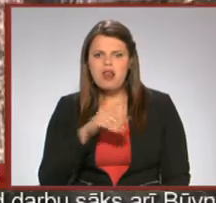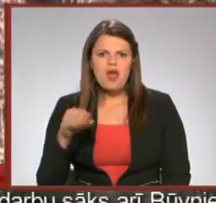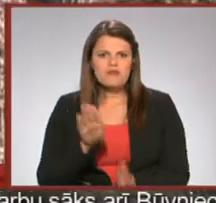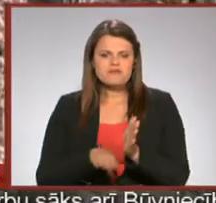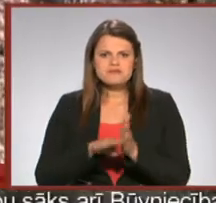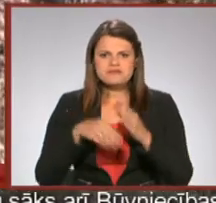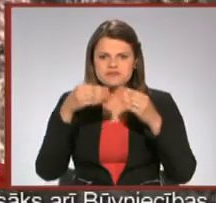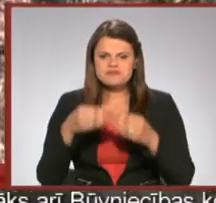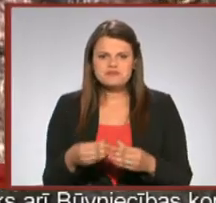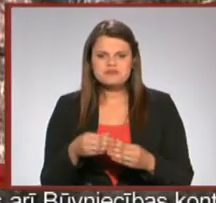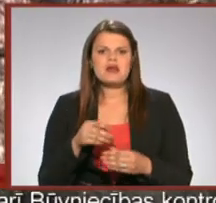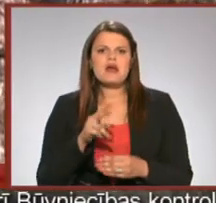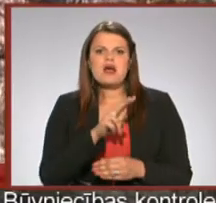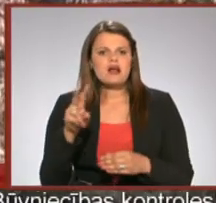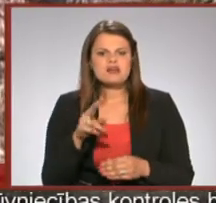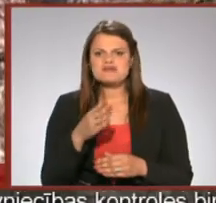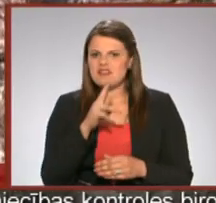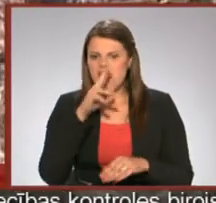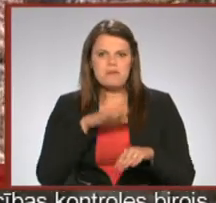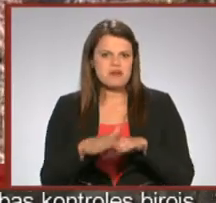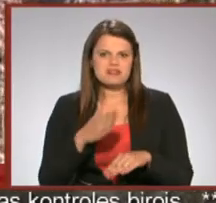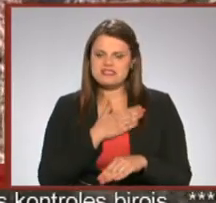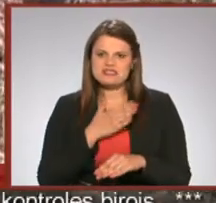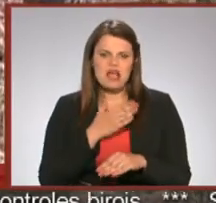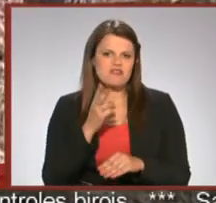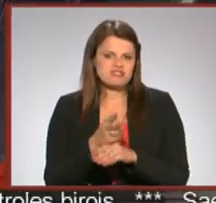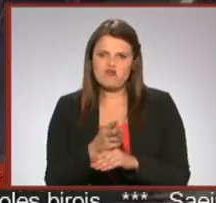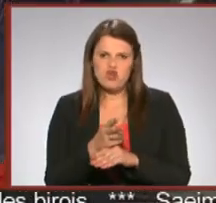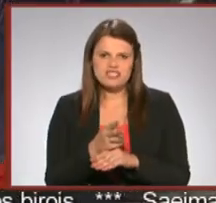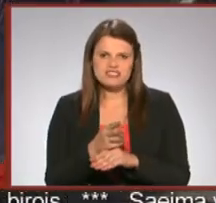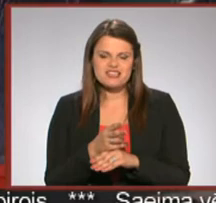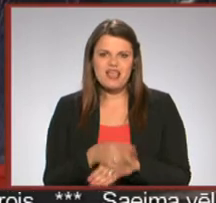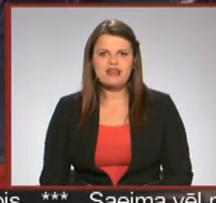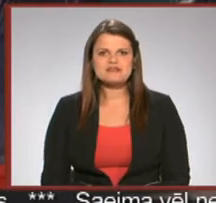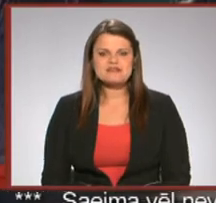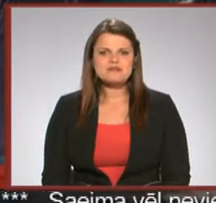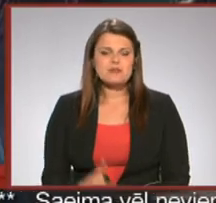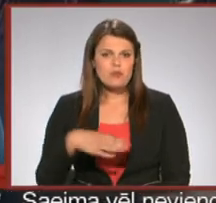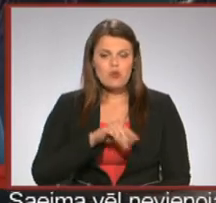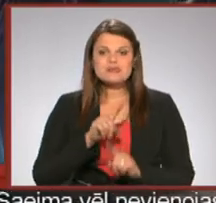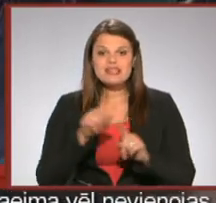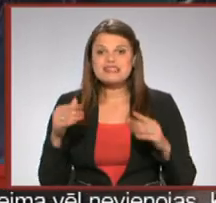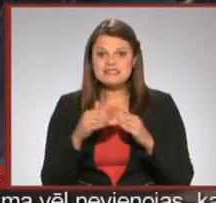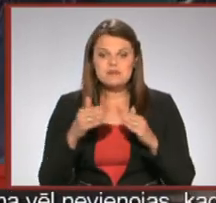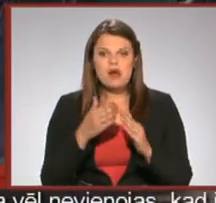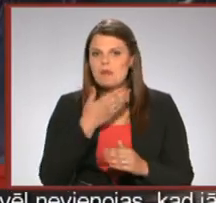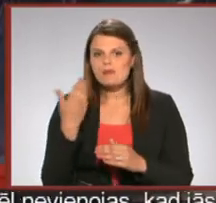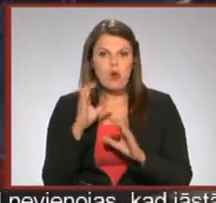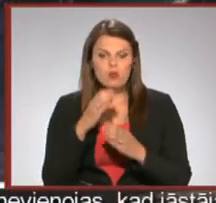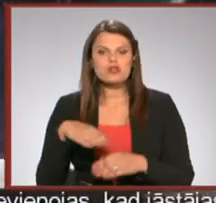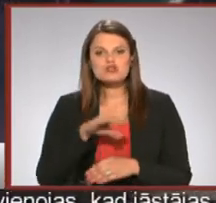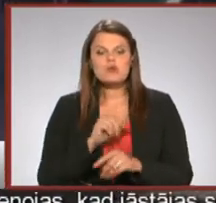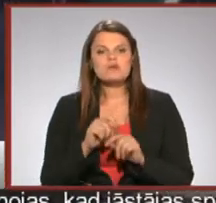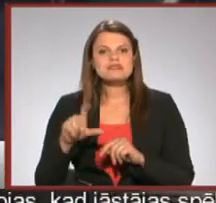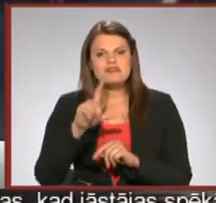jau nereizi vien pierādījis, ka savas funkcijas vairs nespēja veikt. Mums līdz mājām nenāk ūdens, mums